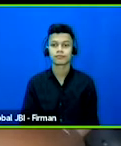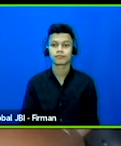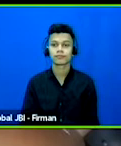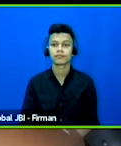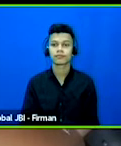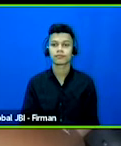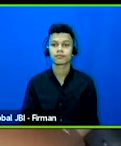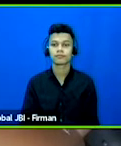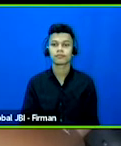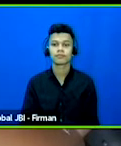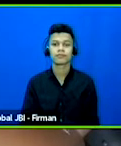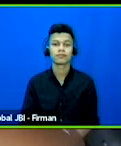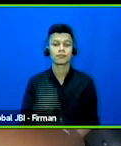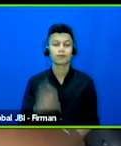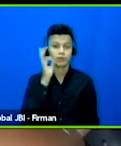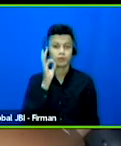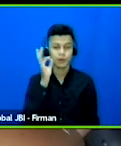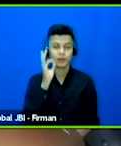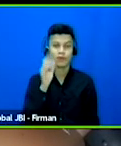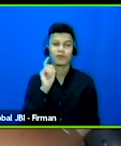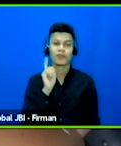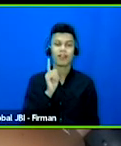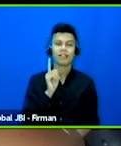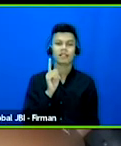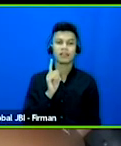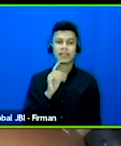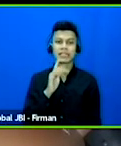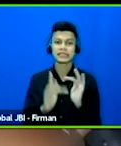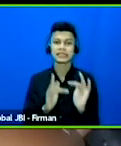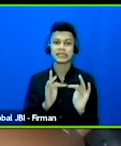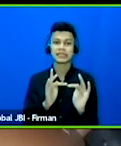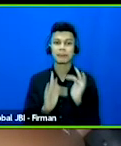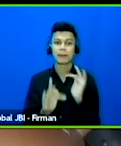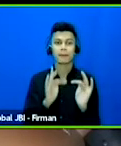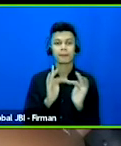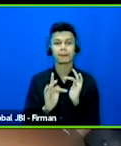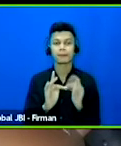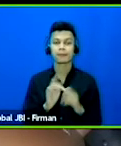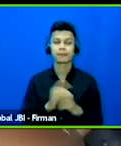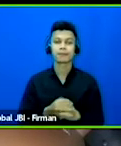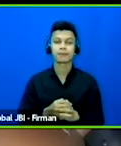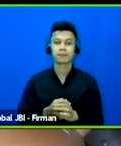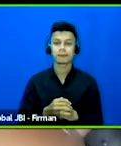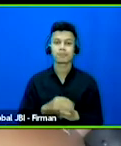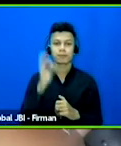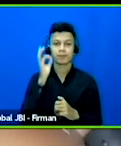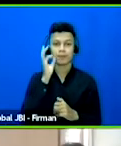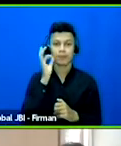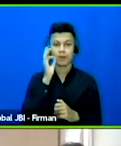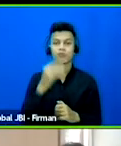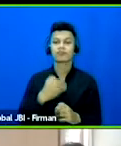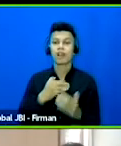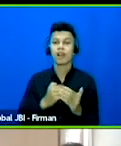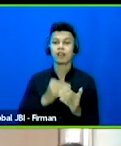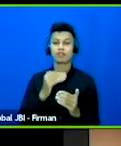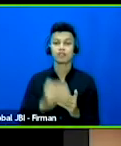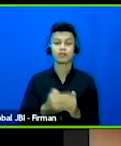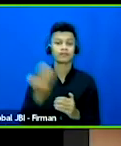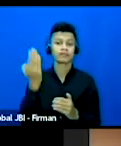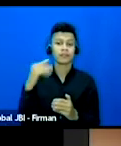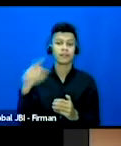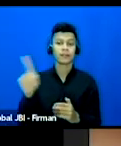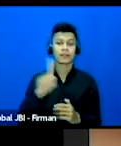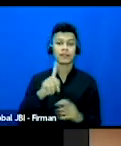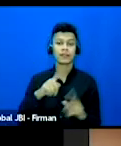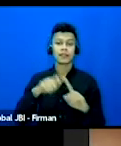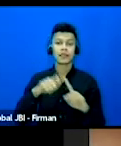Halo mohon maaf sebelumnya ada kendala dengan internet saya mohon maaf saya lanjutkan tadi pertanyaan